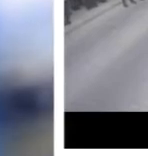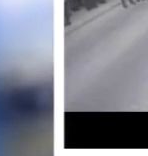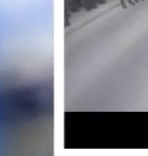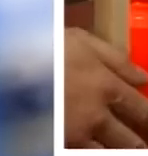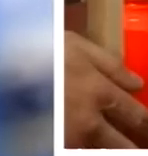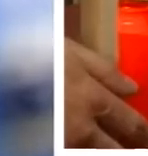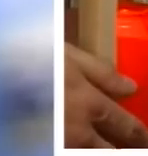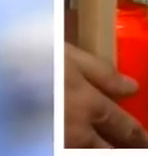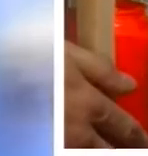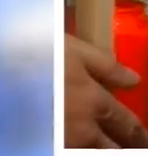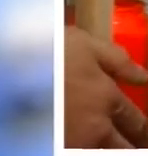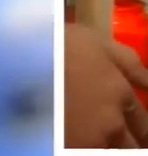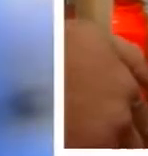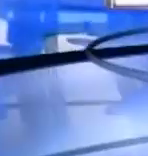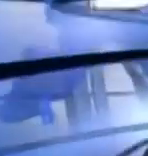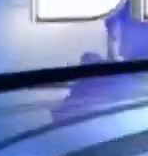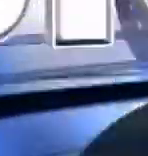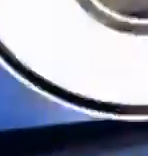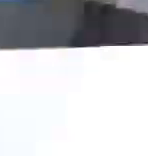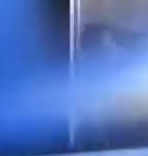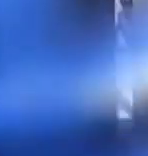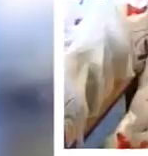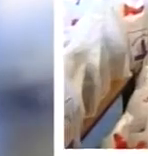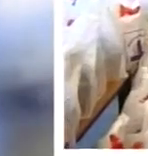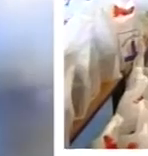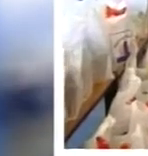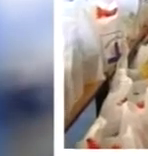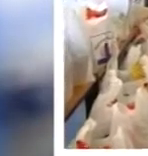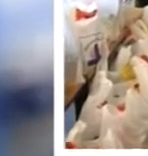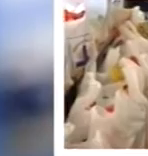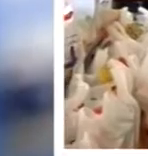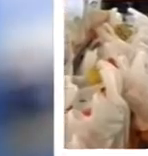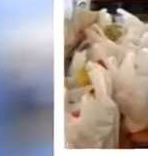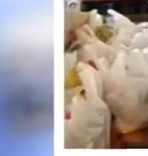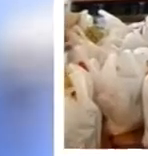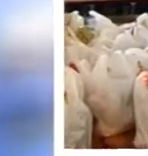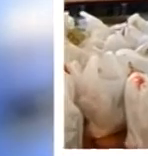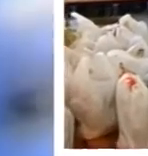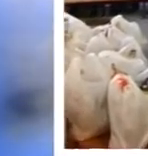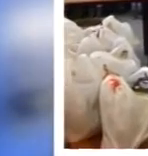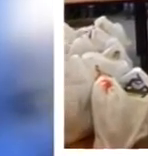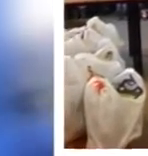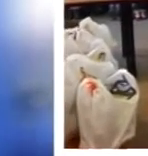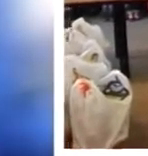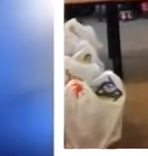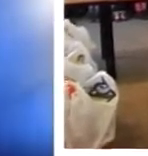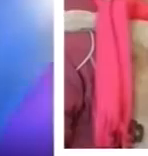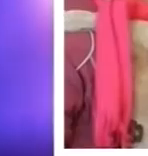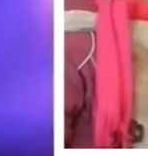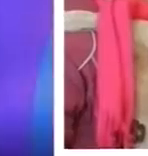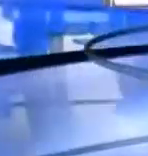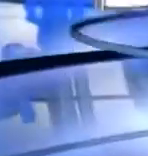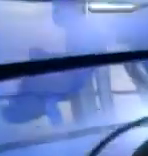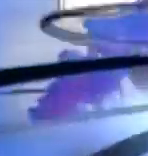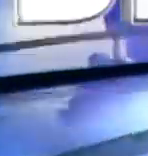Вифлеємський вогонь привезли до Тернополя пластуни. Святий Миколай прийшов з гостинцями до тернопільських дітей із малозабезпечених